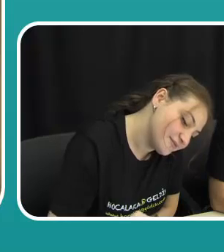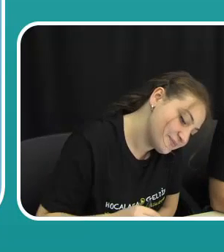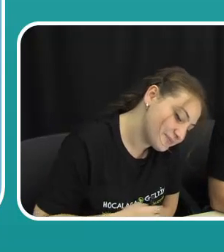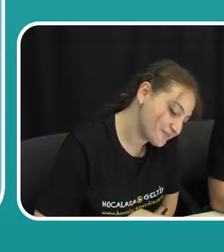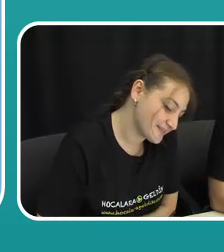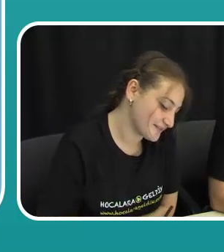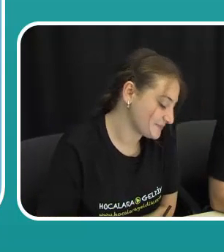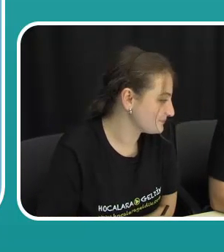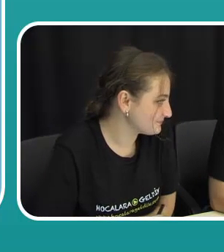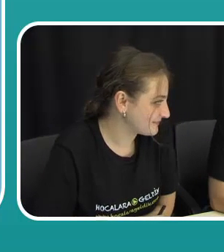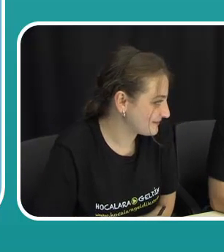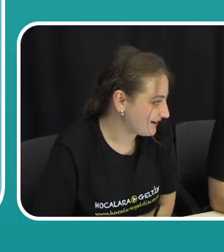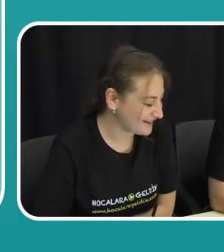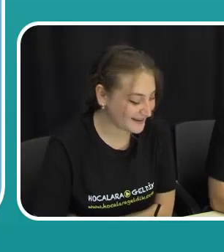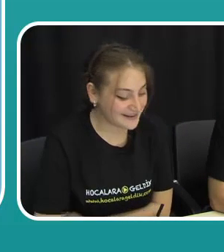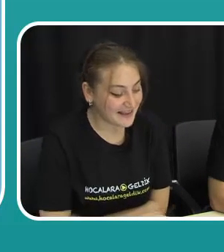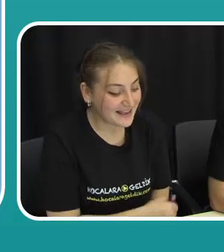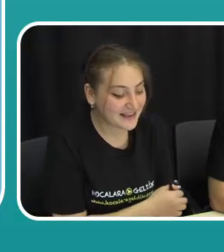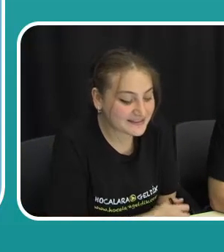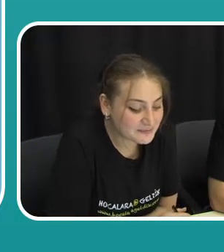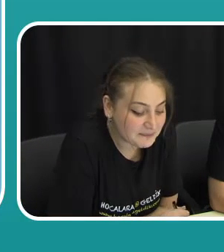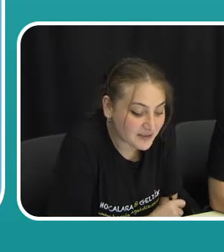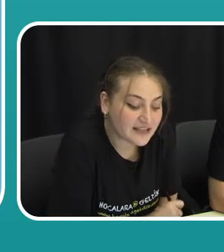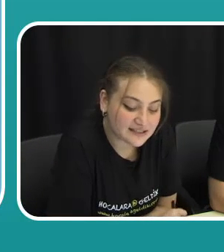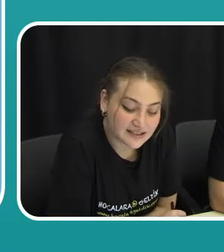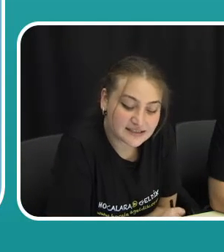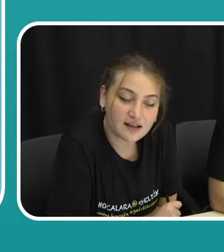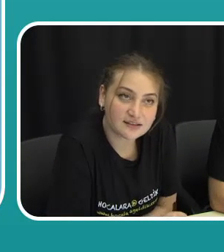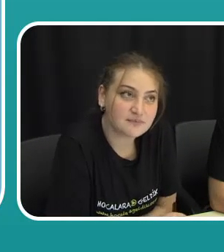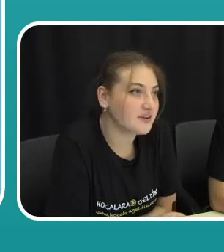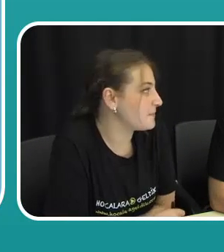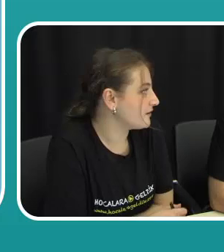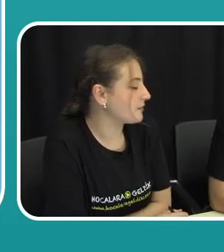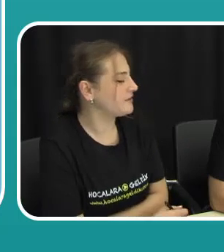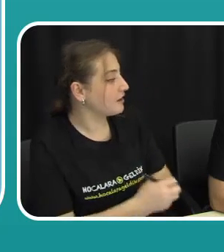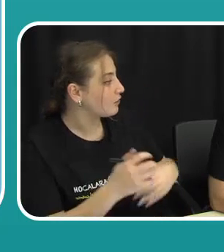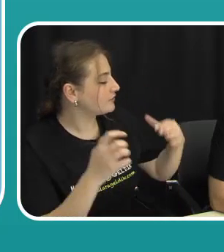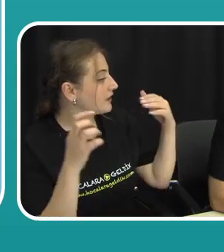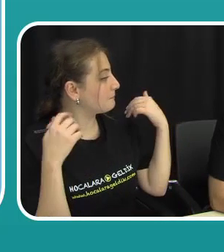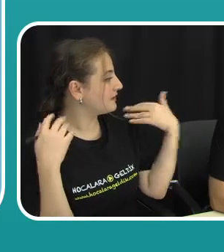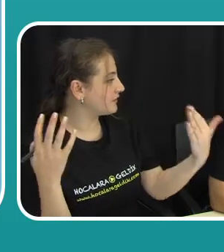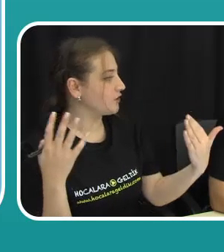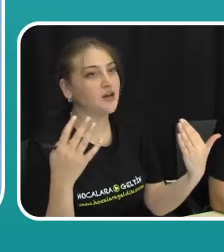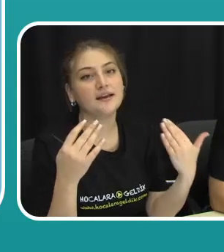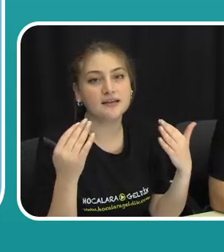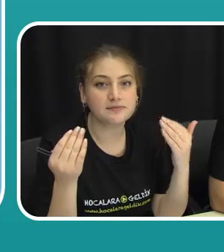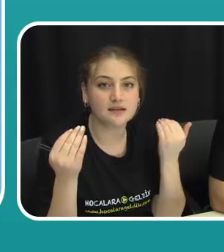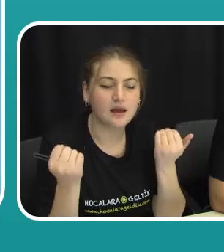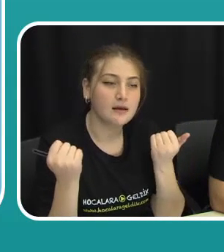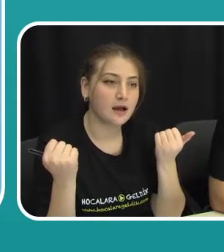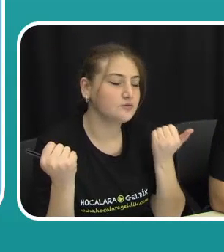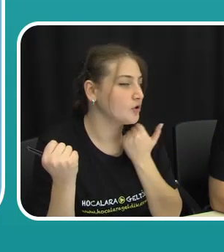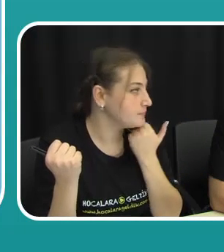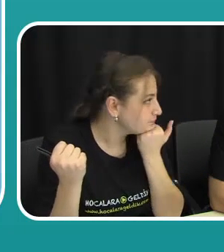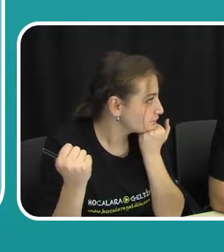mu Oldu İdare eder ii Şimdi açıklayıcı anlatım Wikipedia gibi direkt olarak bilgi veriyor yani kimse